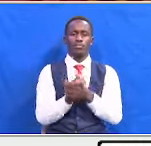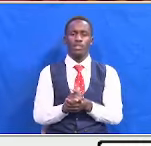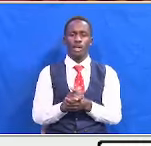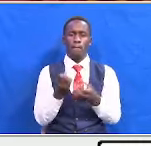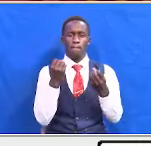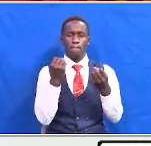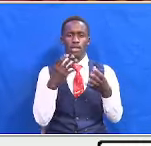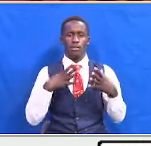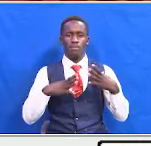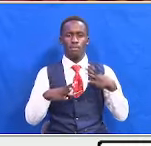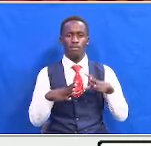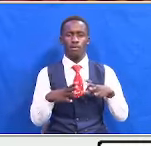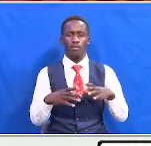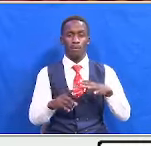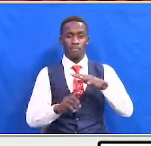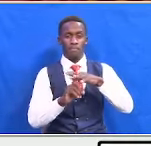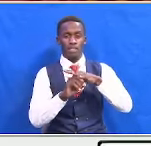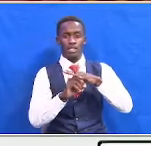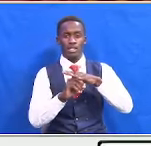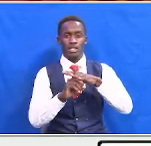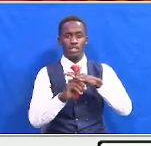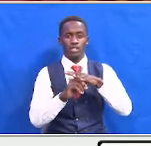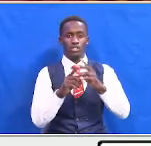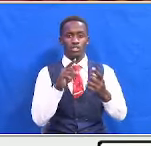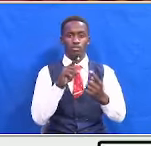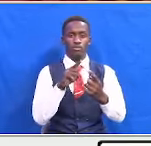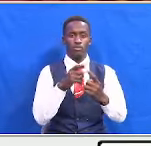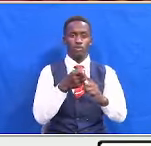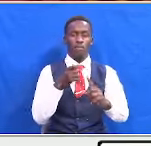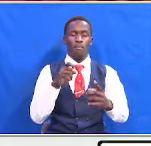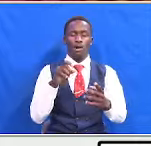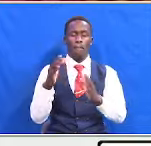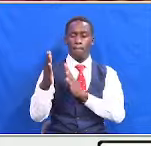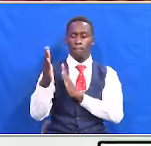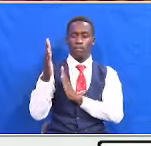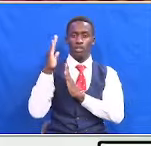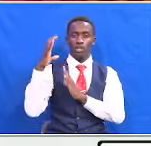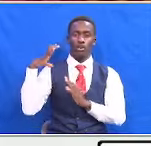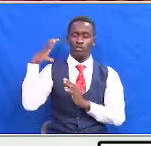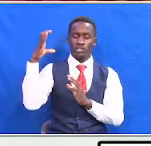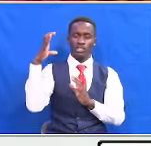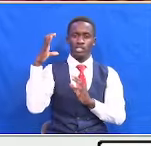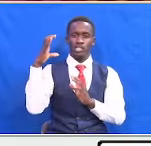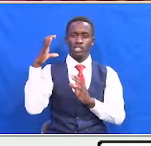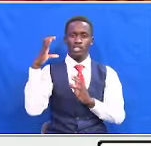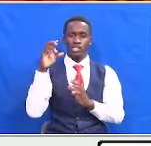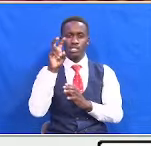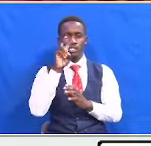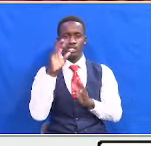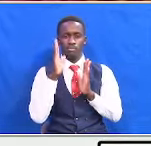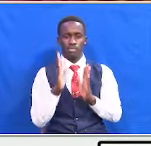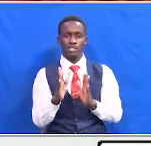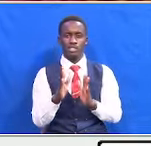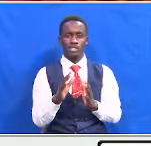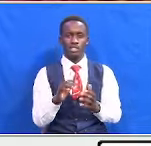disappearances have also turned out to be arrests made by police officers. In such cases, the suspects have been